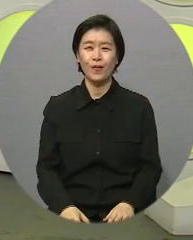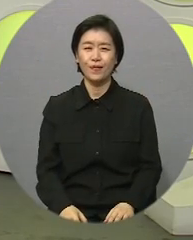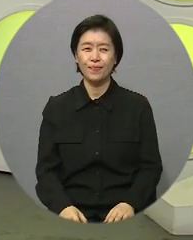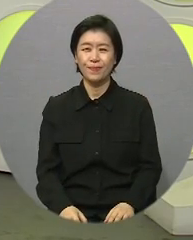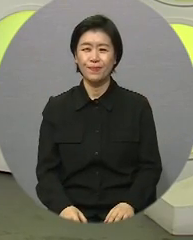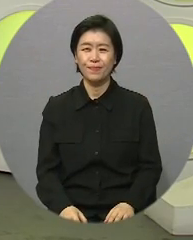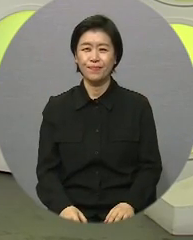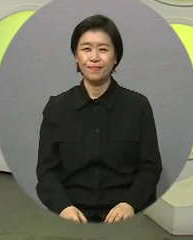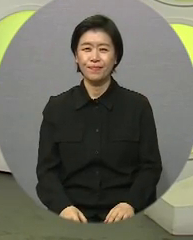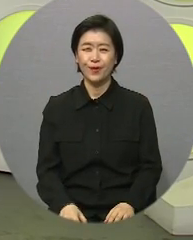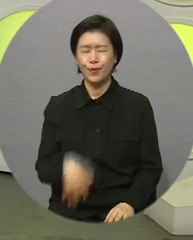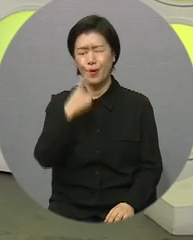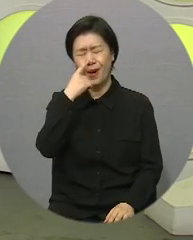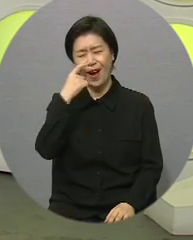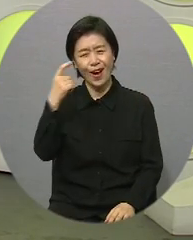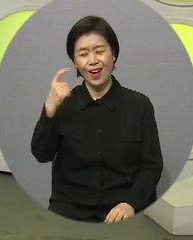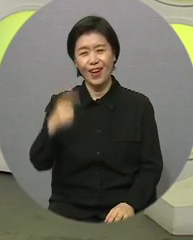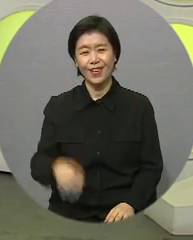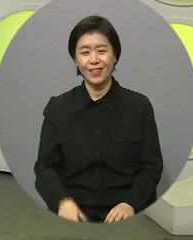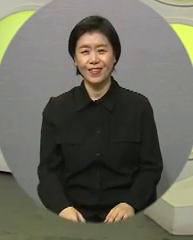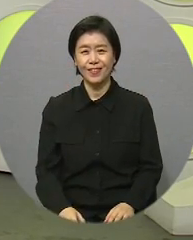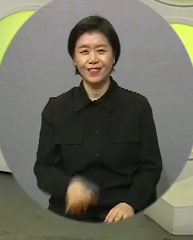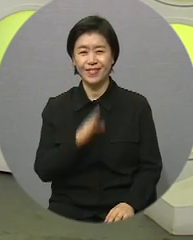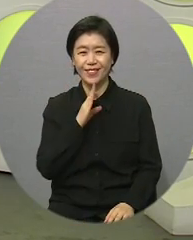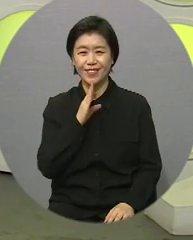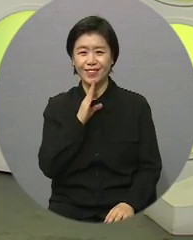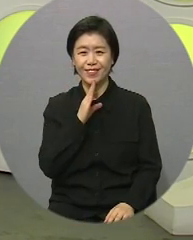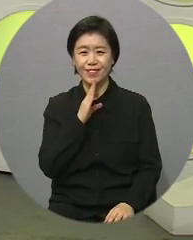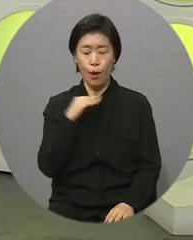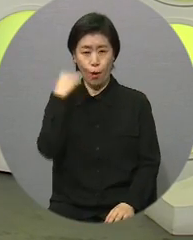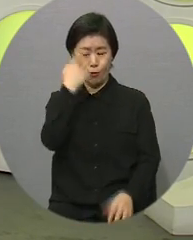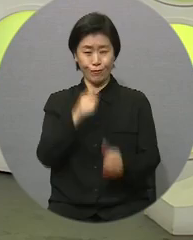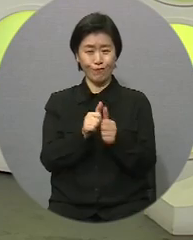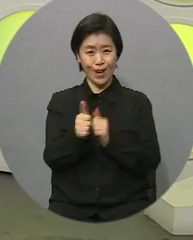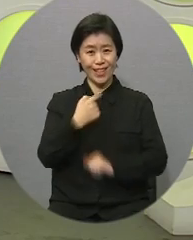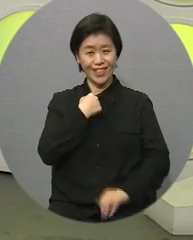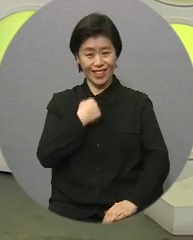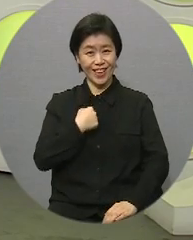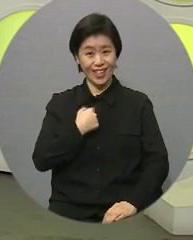와 너무 멋있습니다 너무 멋있습니다 잘생겼